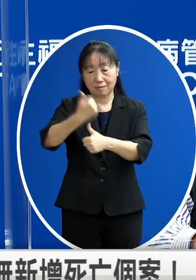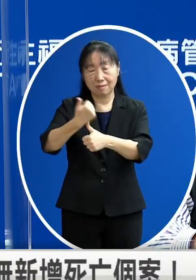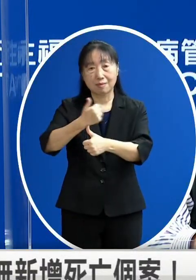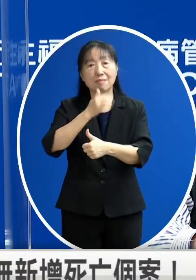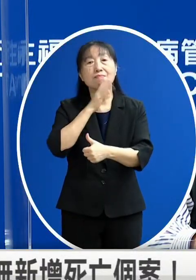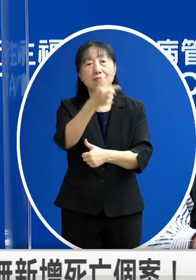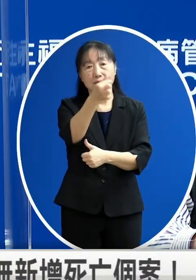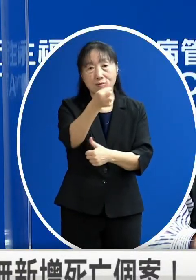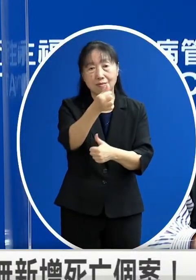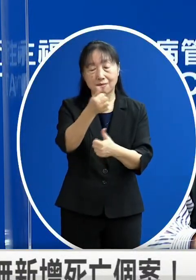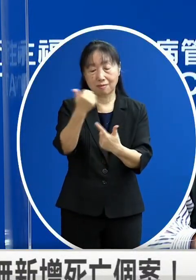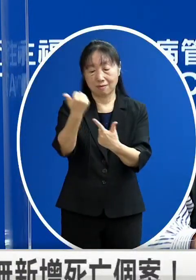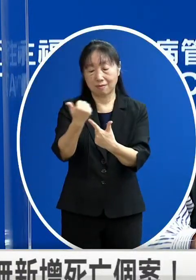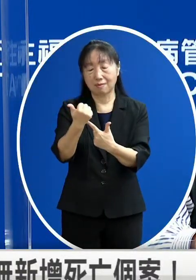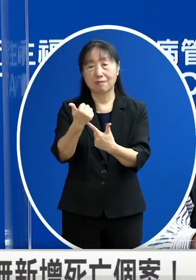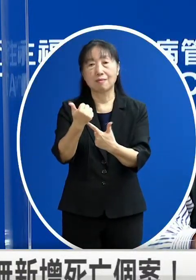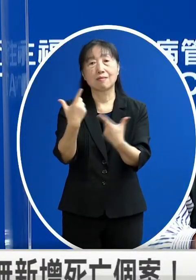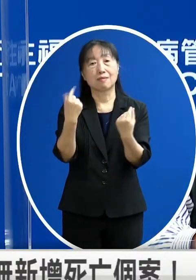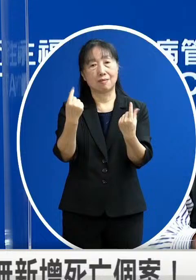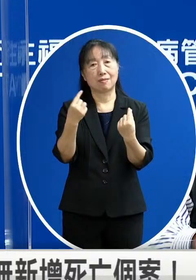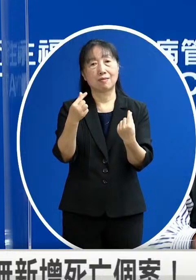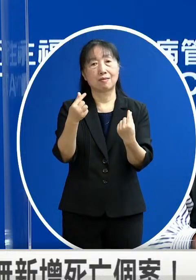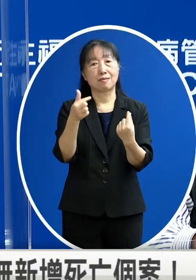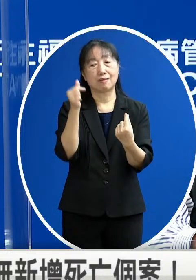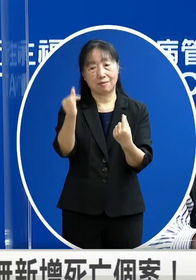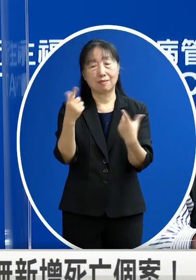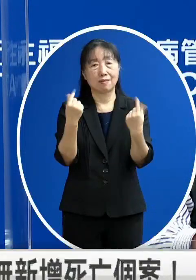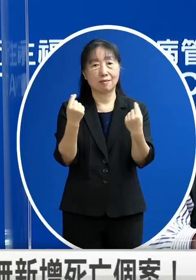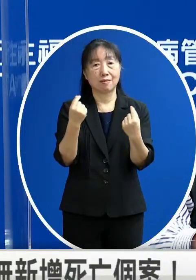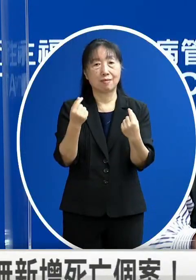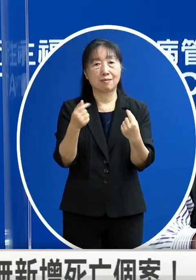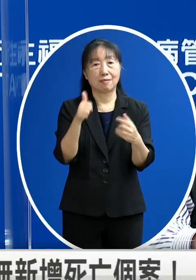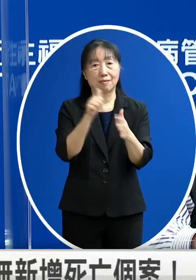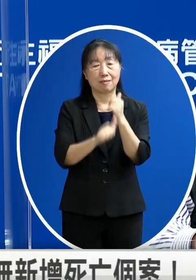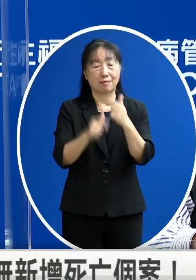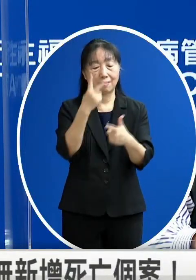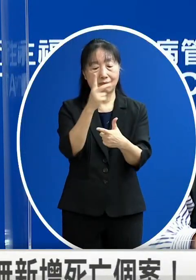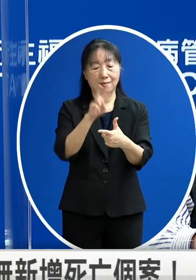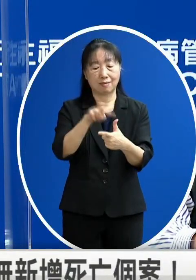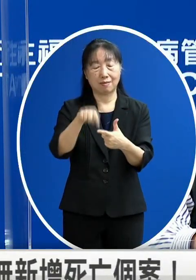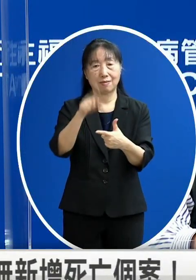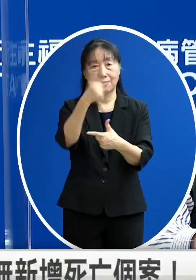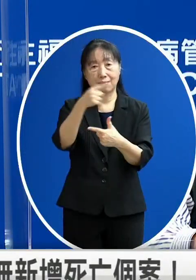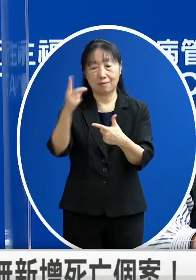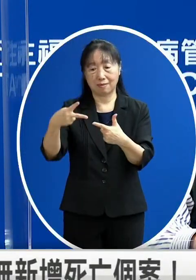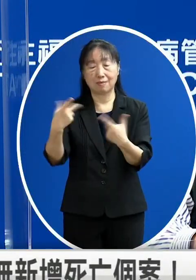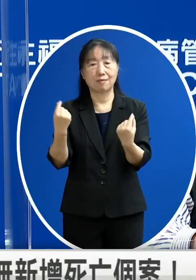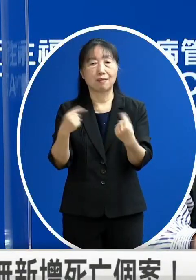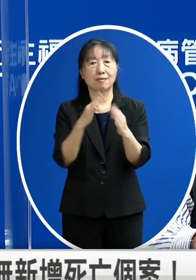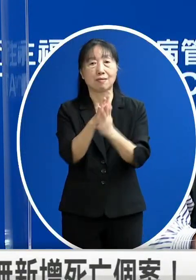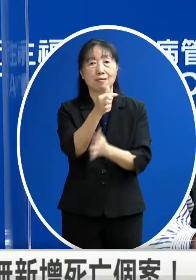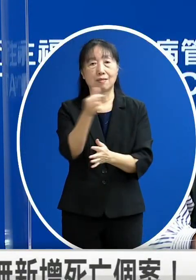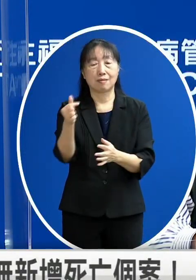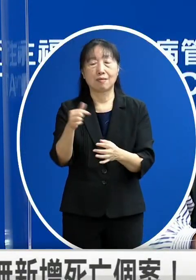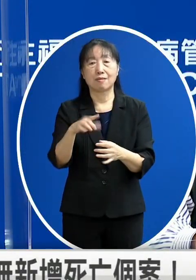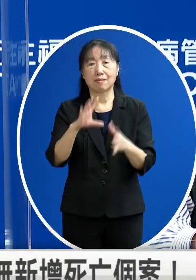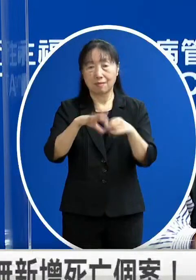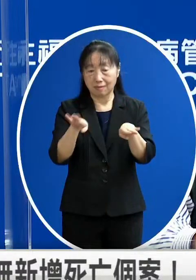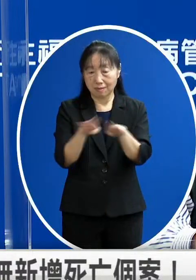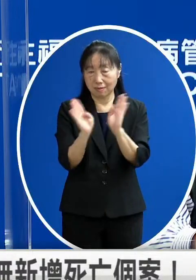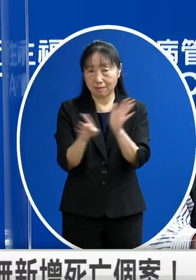次子又验出来是阳性。那他相对因为在一开始的时候长